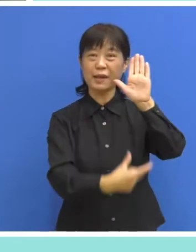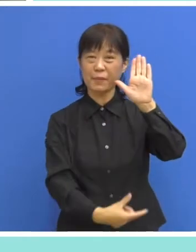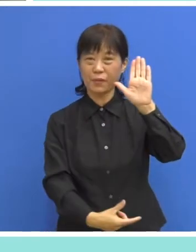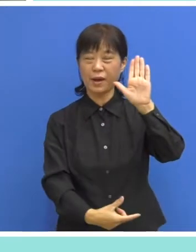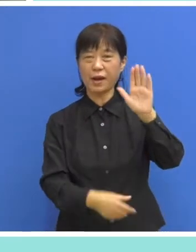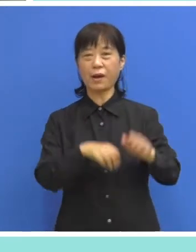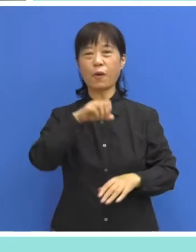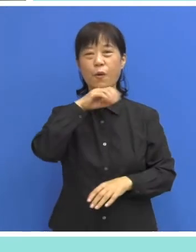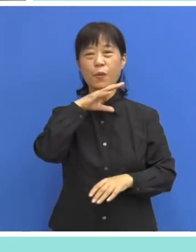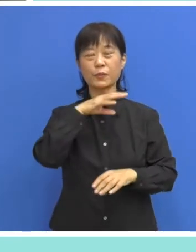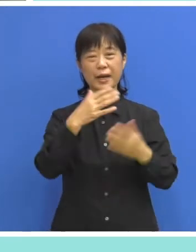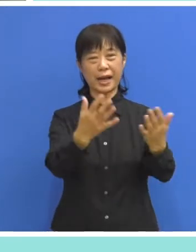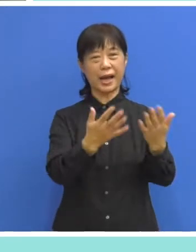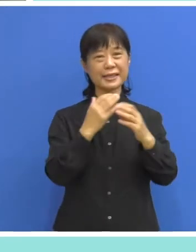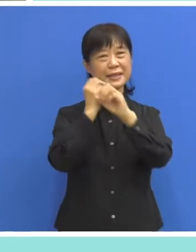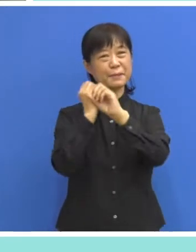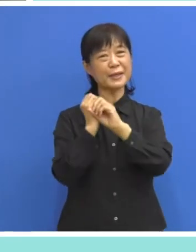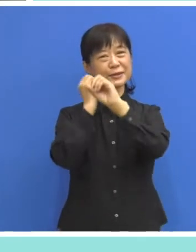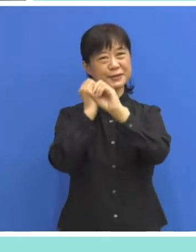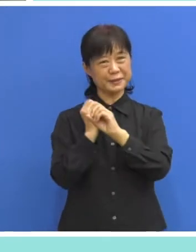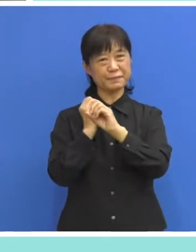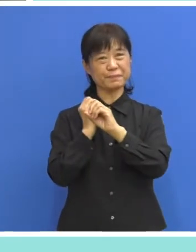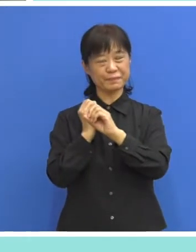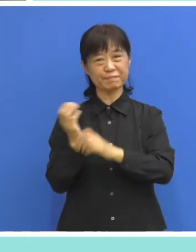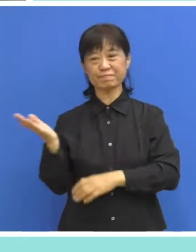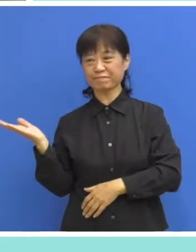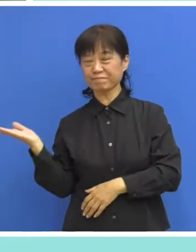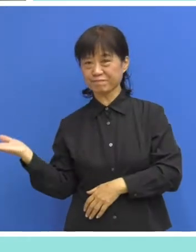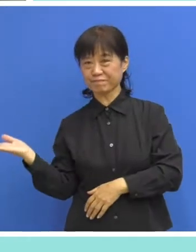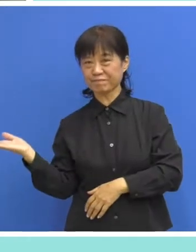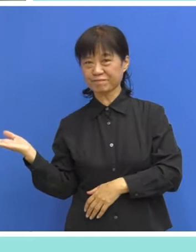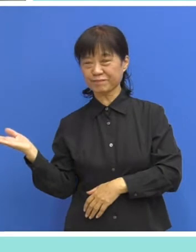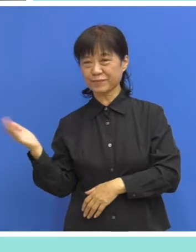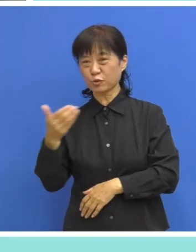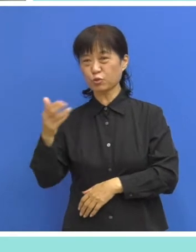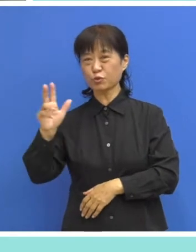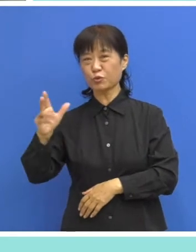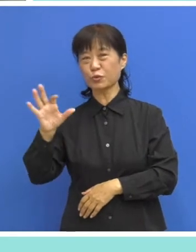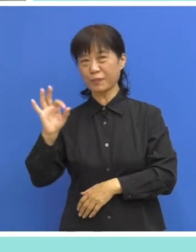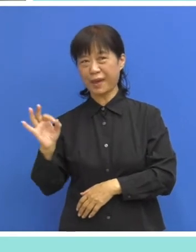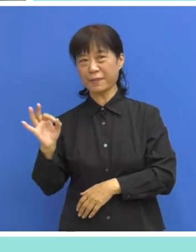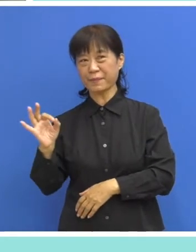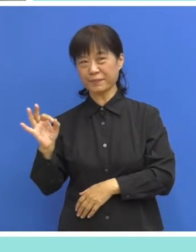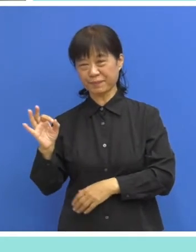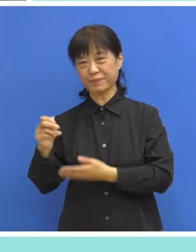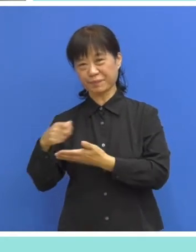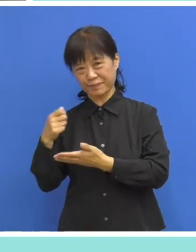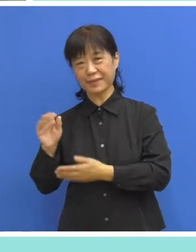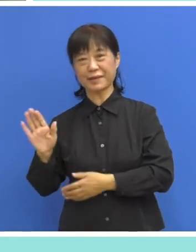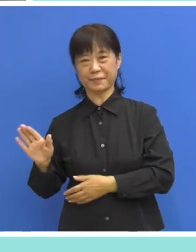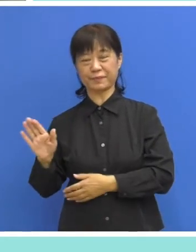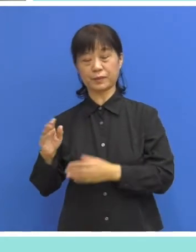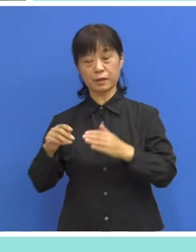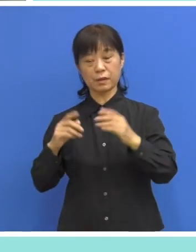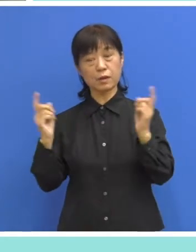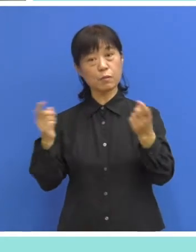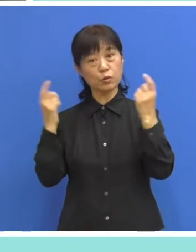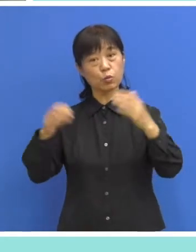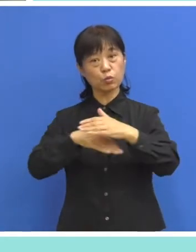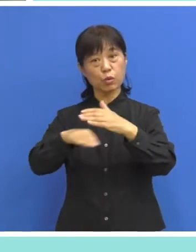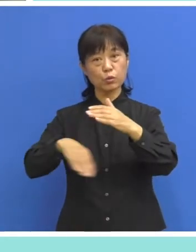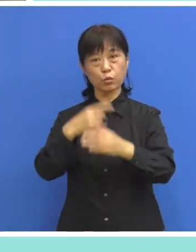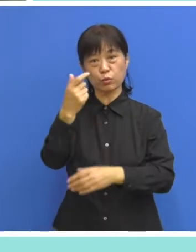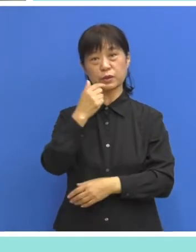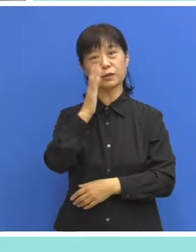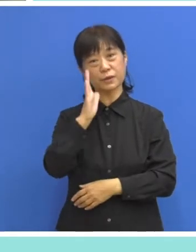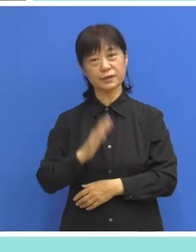マは大村秋祭りとご当地自慢グルメフェア in 大村についてです。市長、簡単にイベントの概要を教えてください